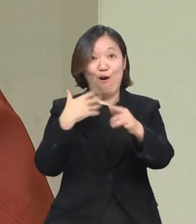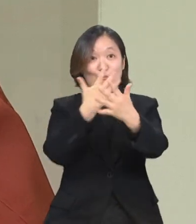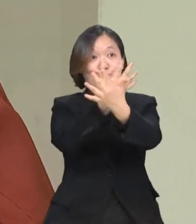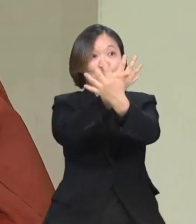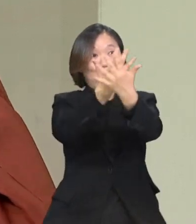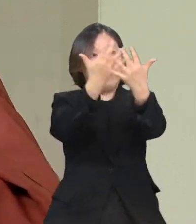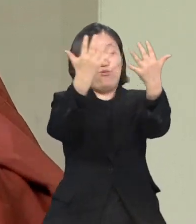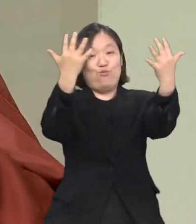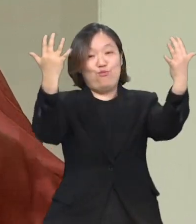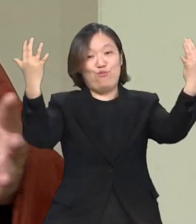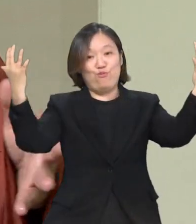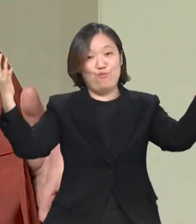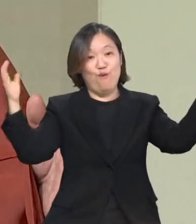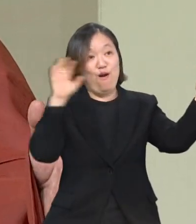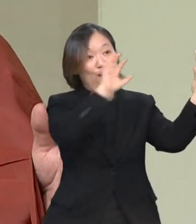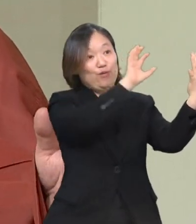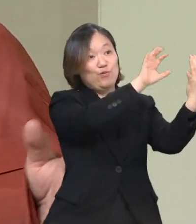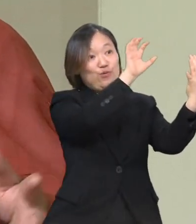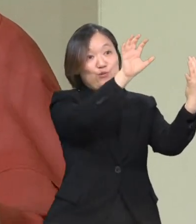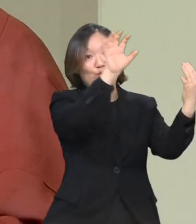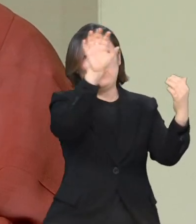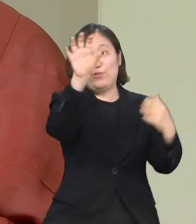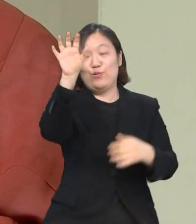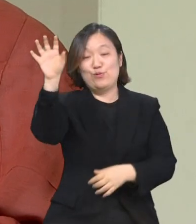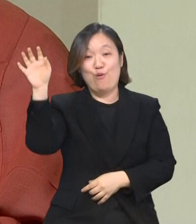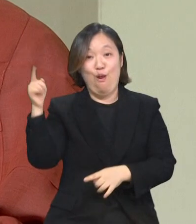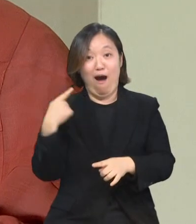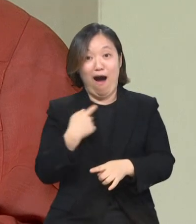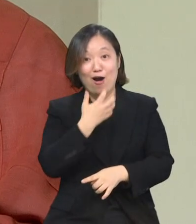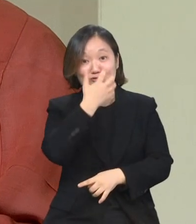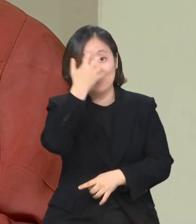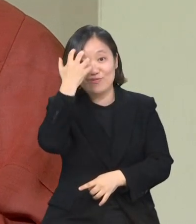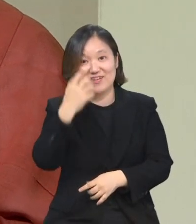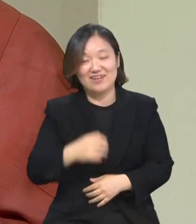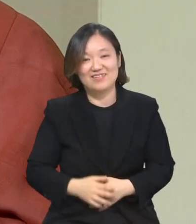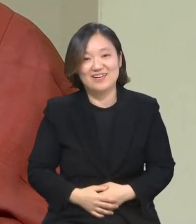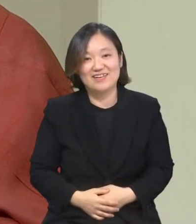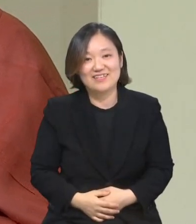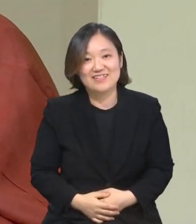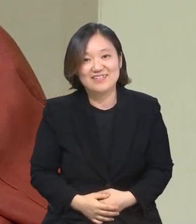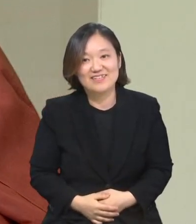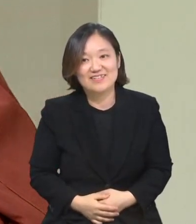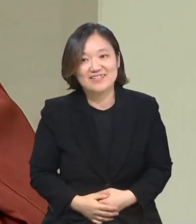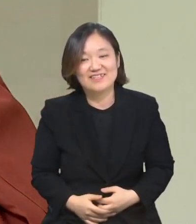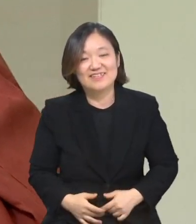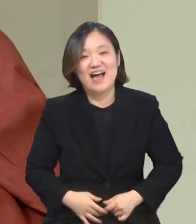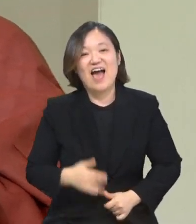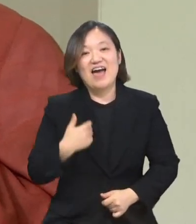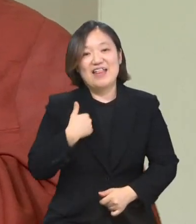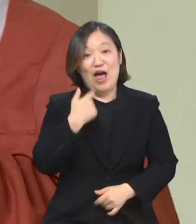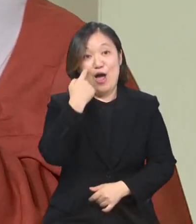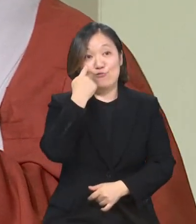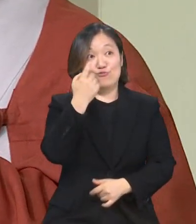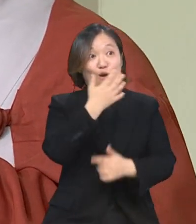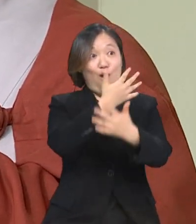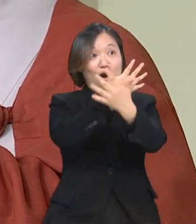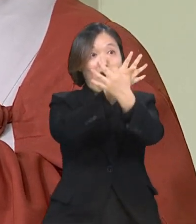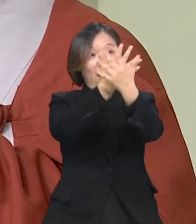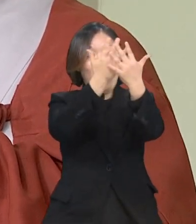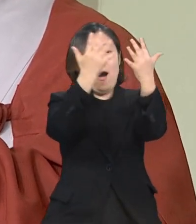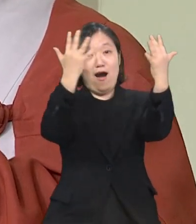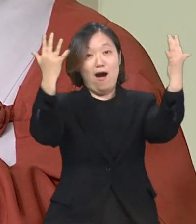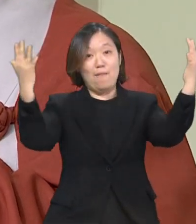눈앞에서 확 펼쳐지는 꿈을 꾸셨대요 눈앞에서 신묘장구대다라니